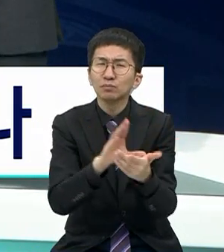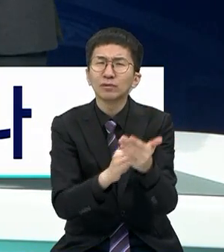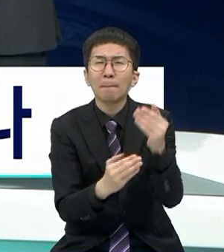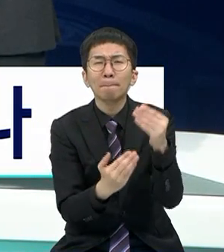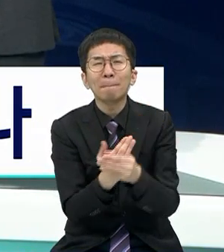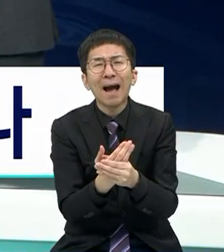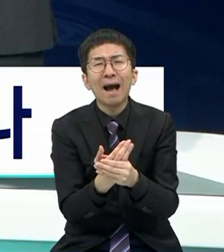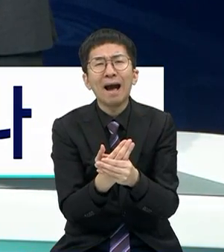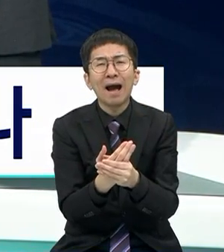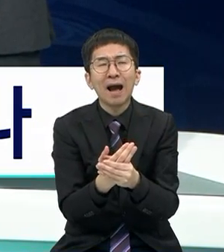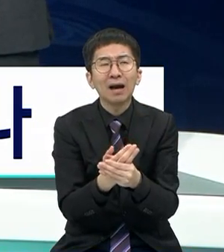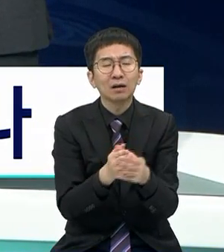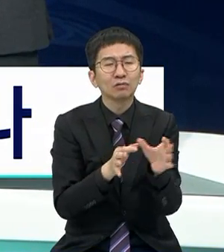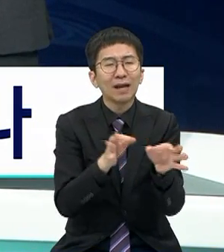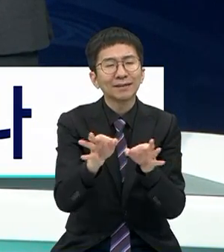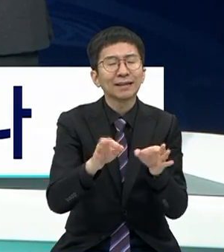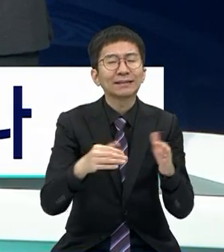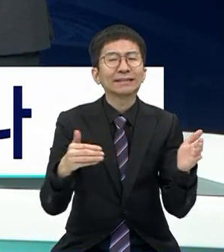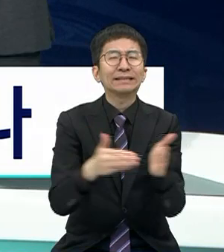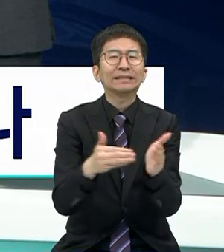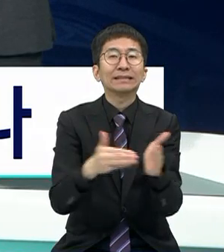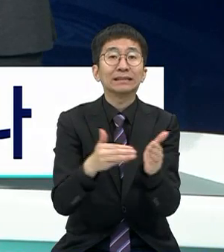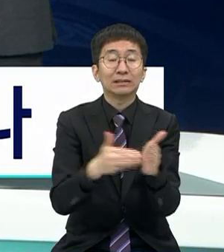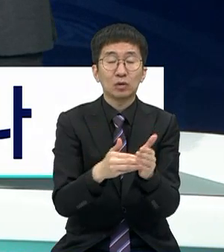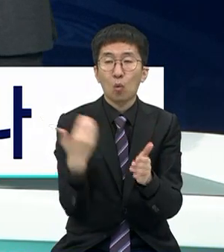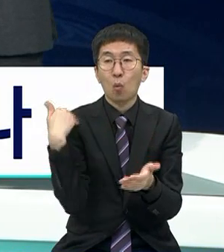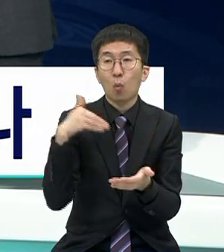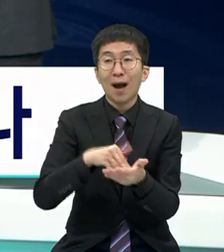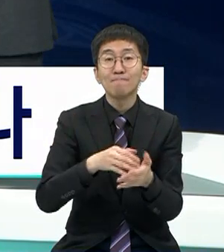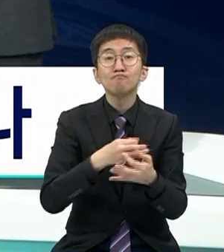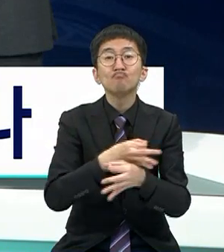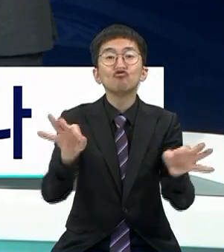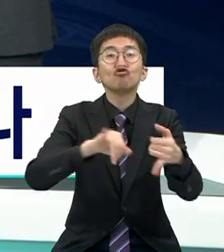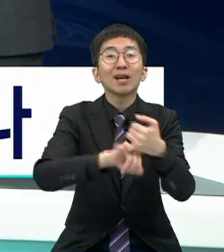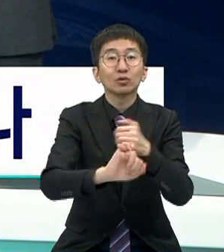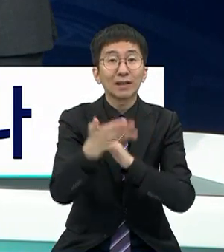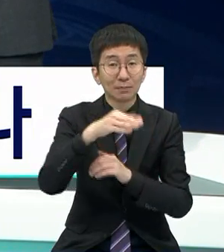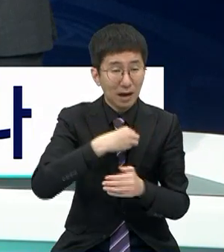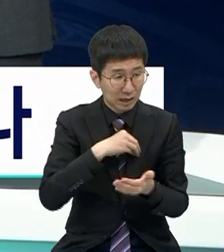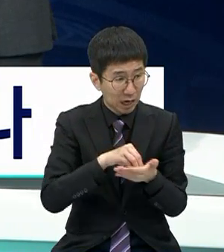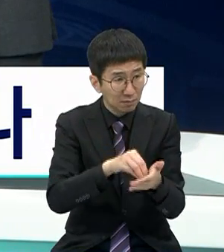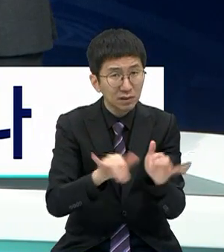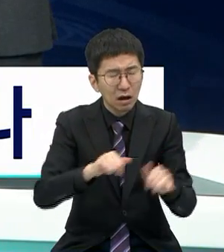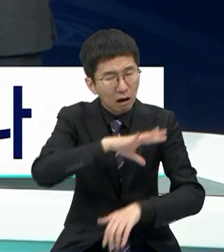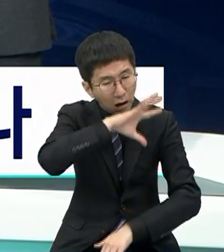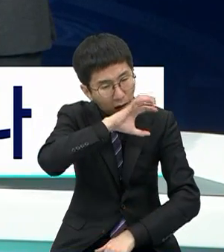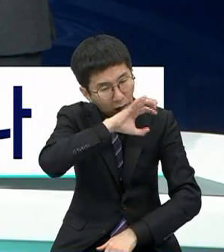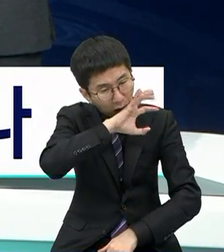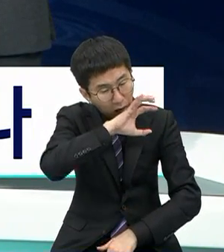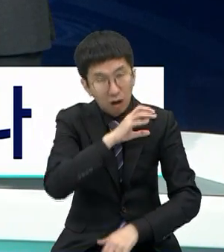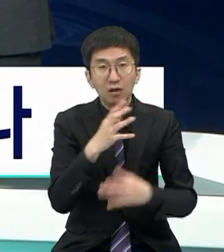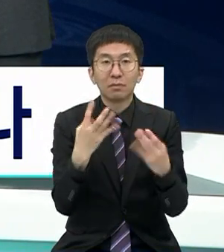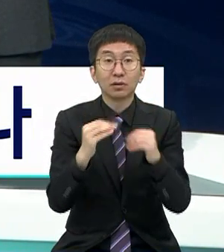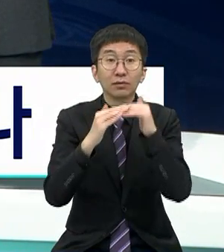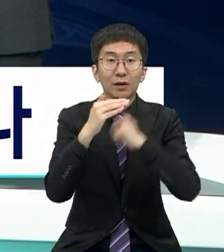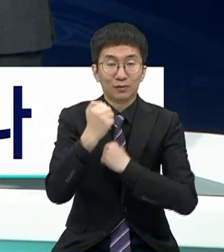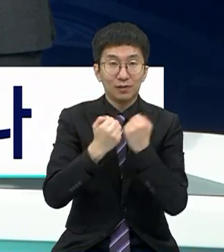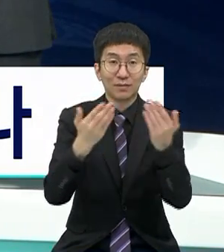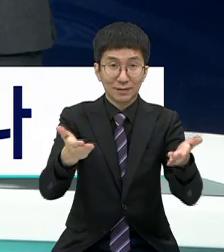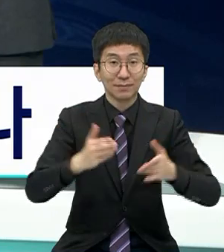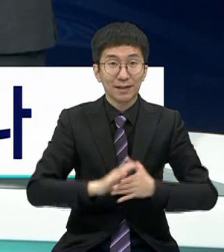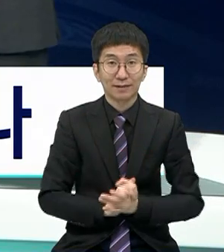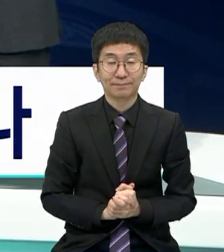중단한 다면서 환불을 해 주겠다고 약속했는데 가입자들의 불만은 끊이지 않고 있습니다 김상미 기자가